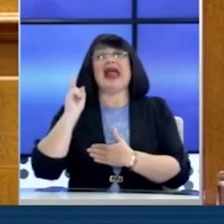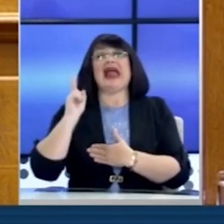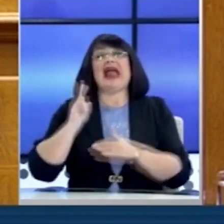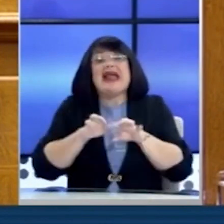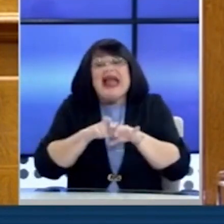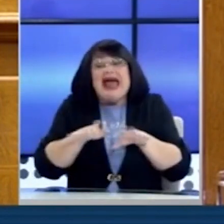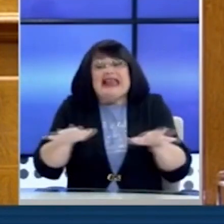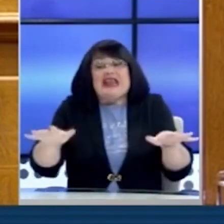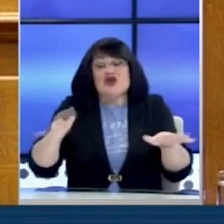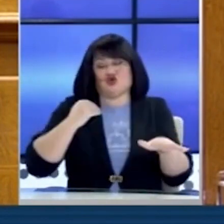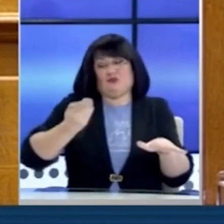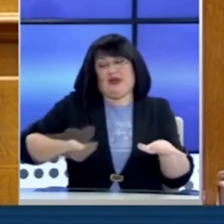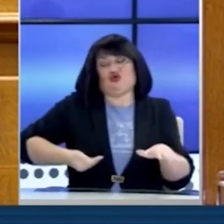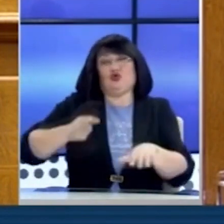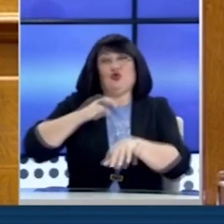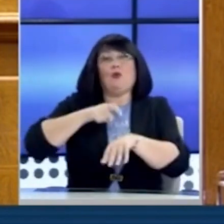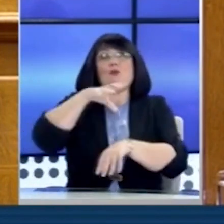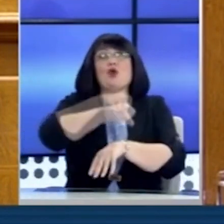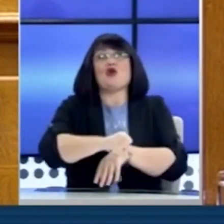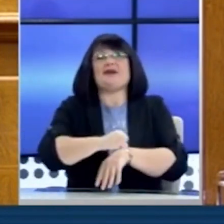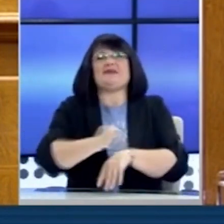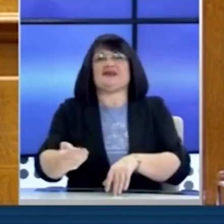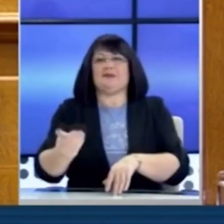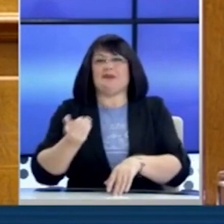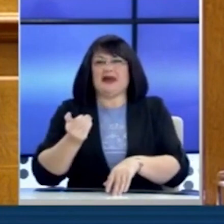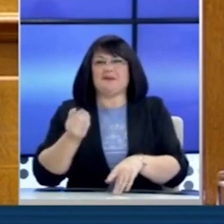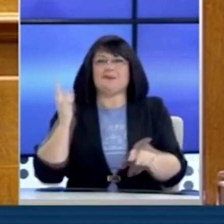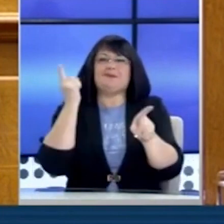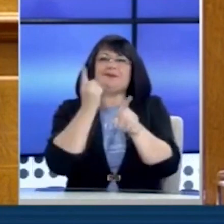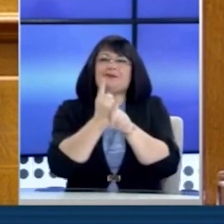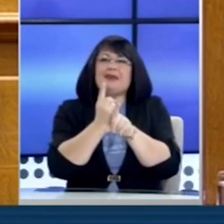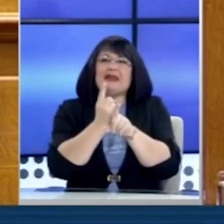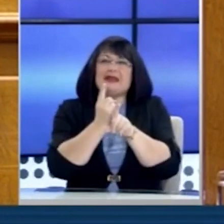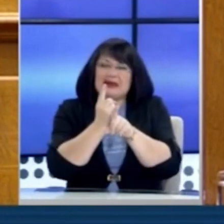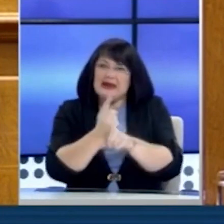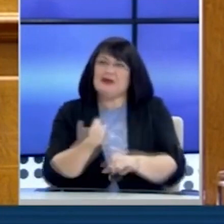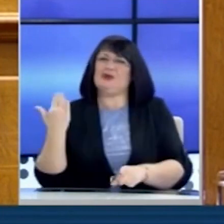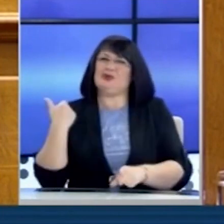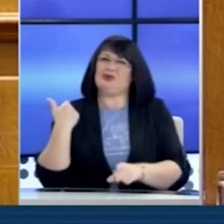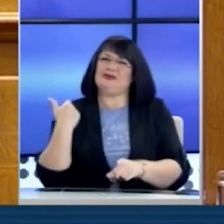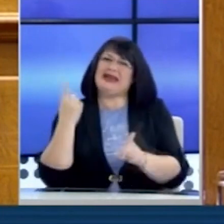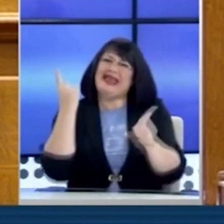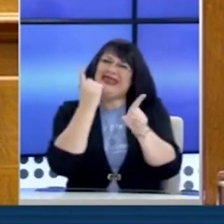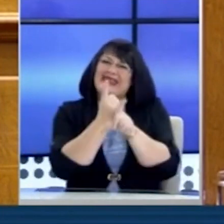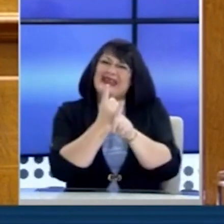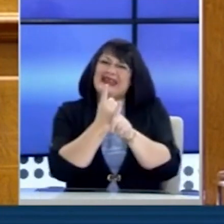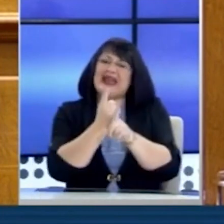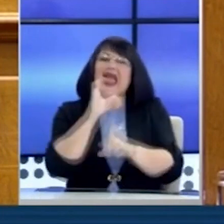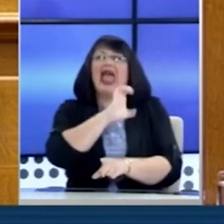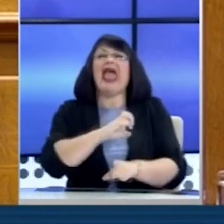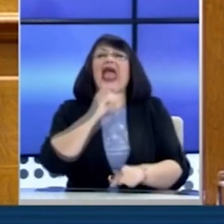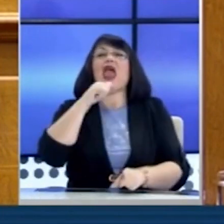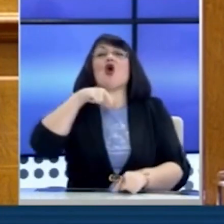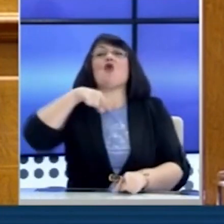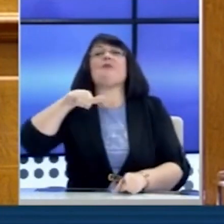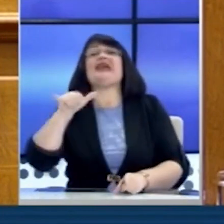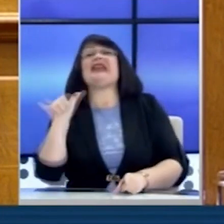μαστού. Και επειδή η σχετική τεχνολογία ήταν αρκετά πρόσφατη, ο ΕΟΠΗ δεν την